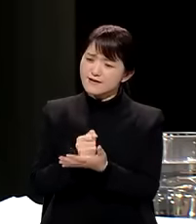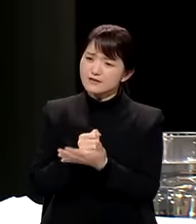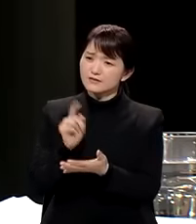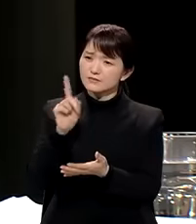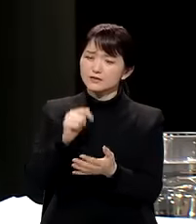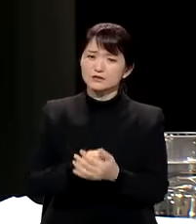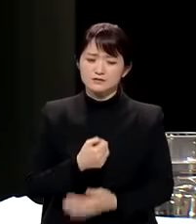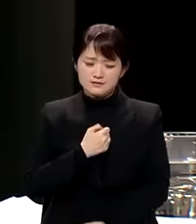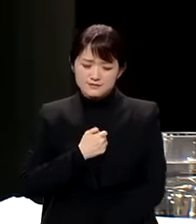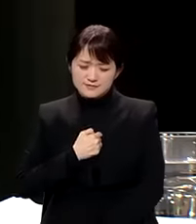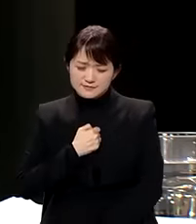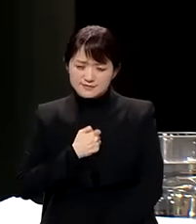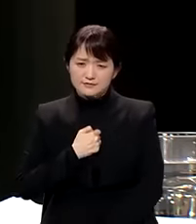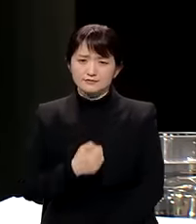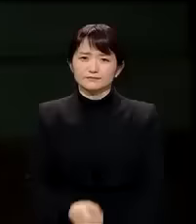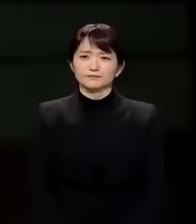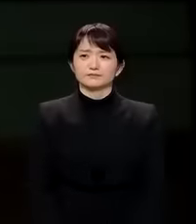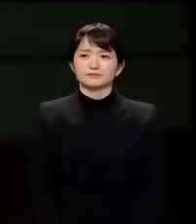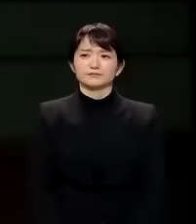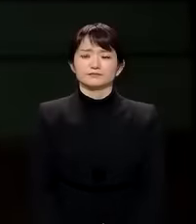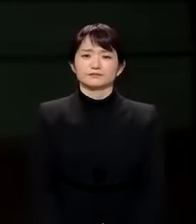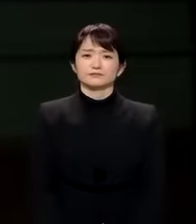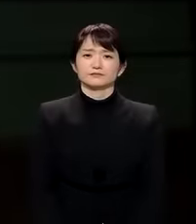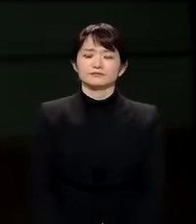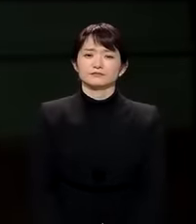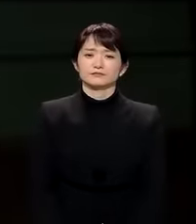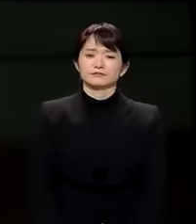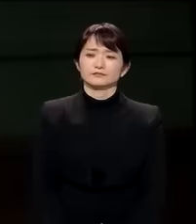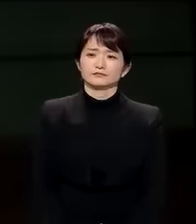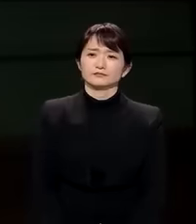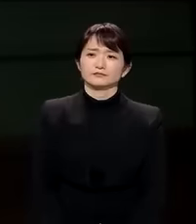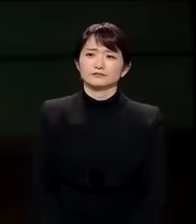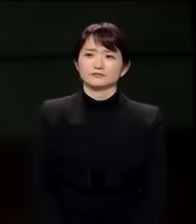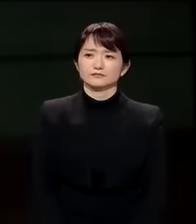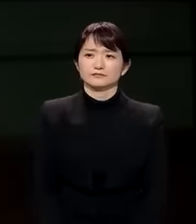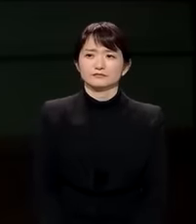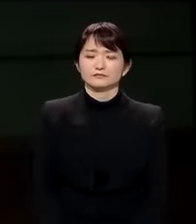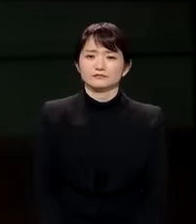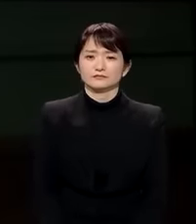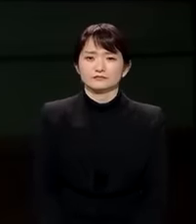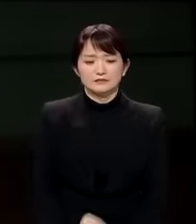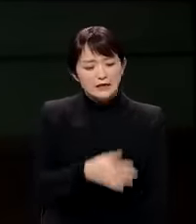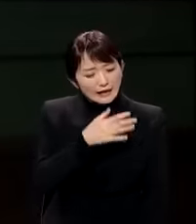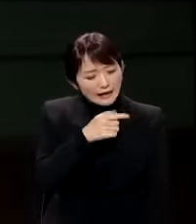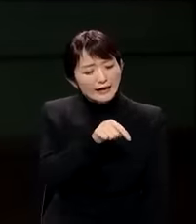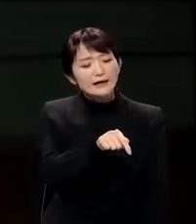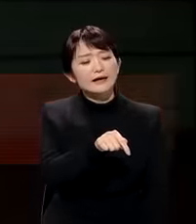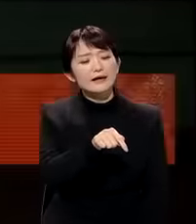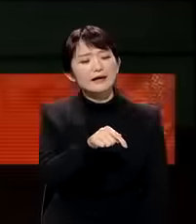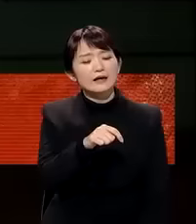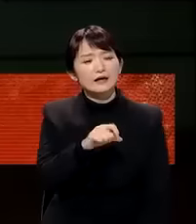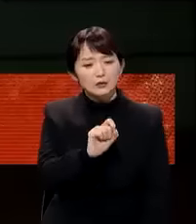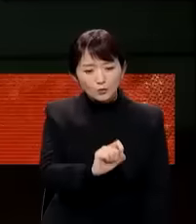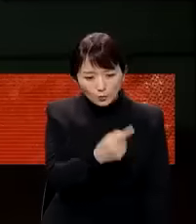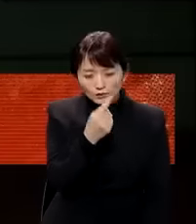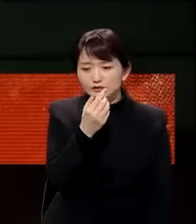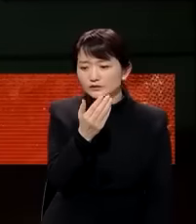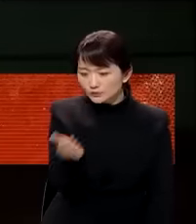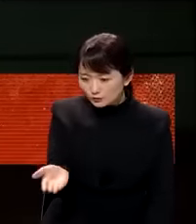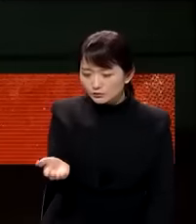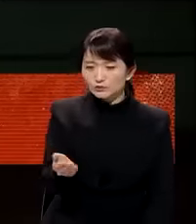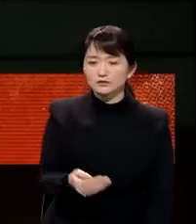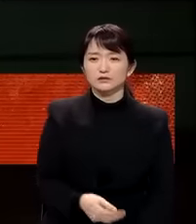뭐 원한을 샀다는 거라서이 당시에 초반에는 아 그럼 피해자가 어느 정도 원인 제공을 했네 이런 반응이 나오기 시작을